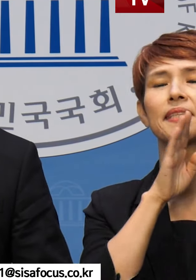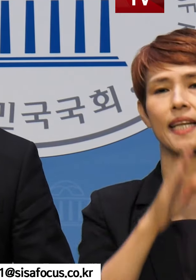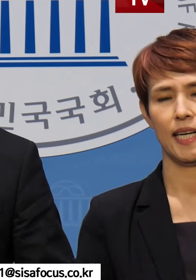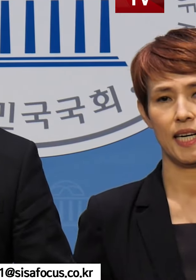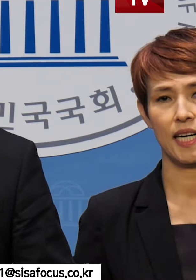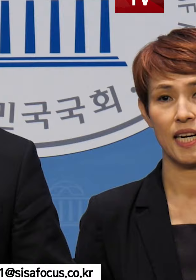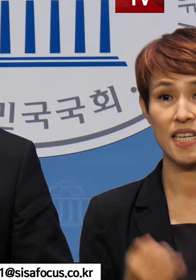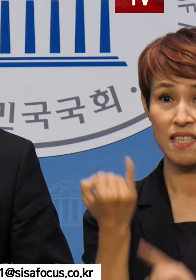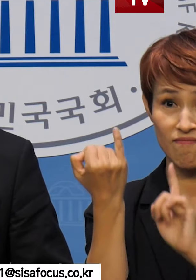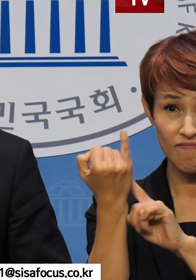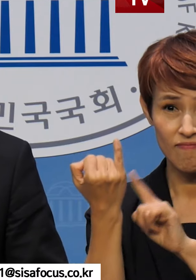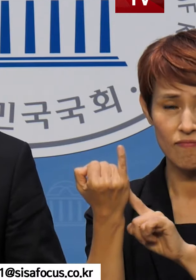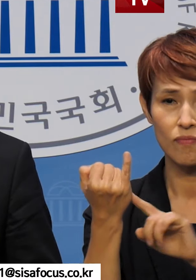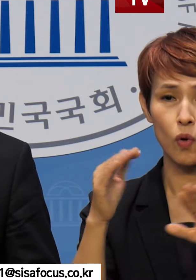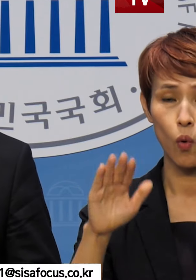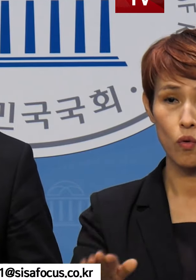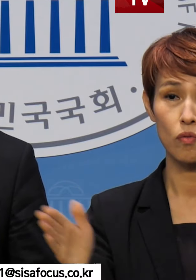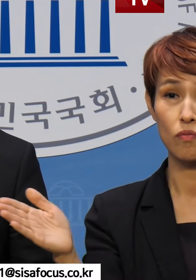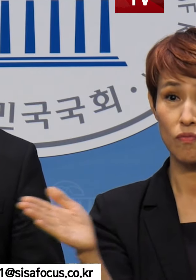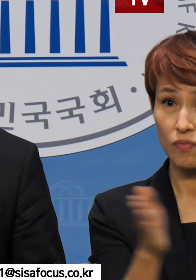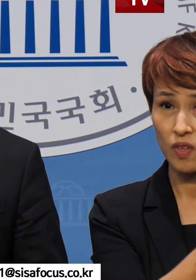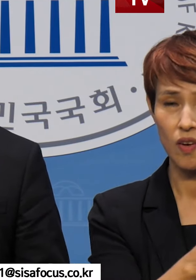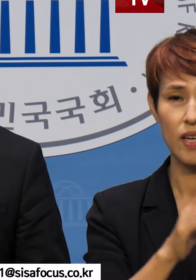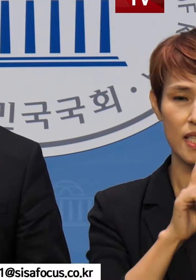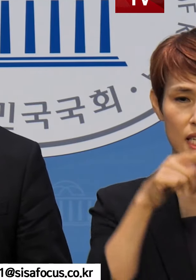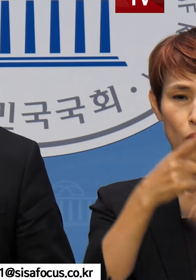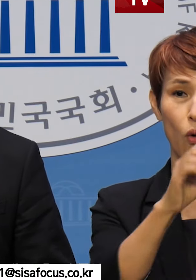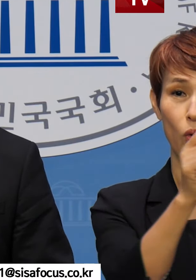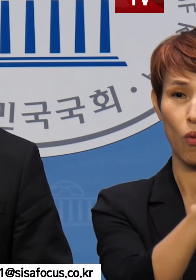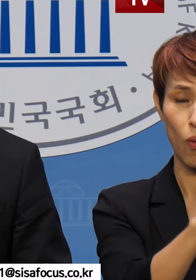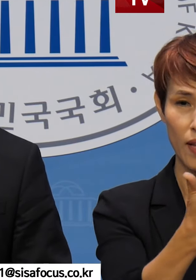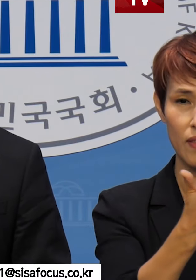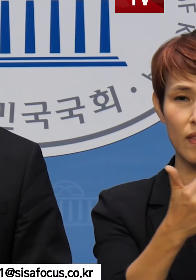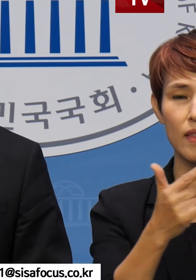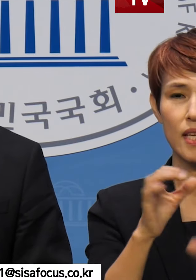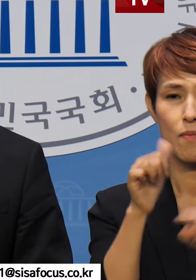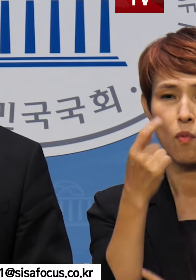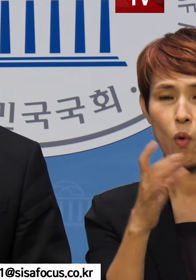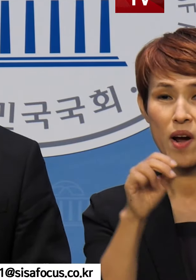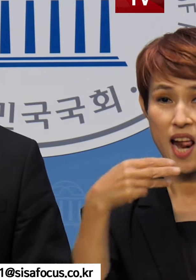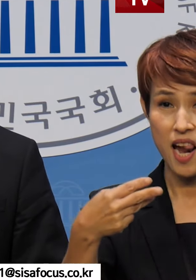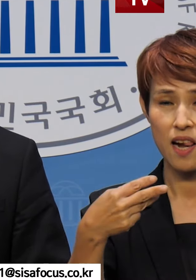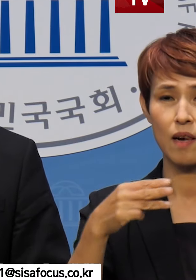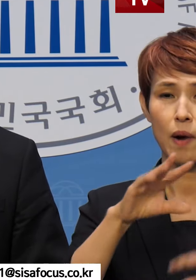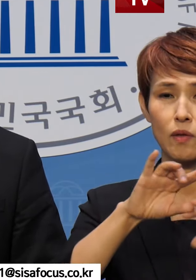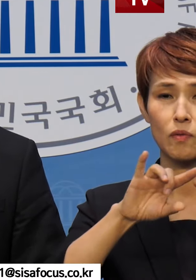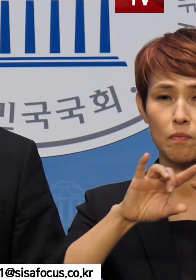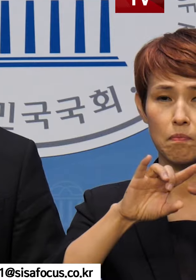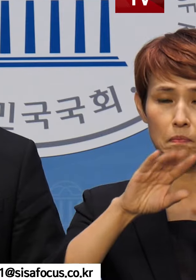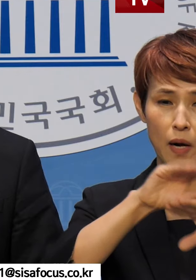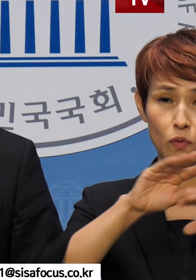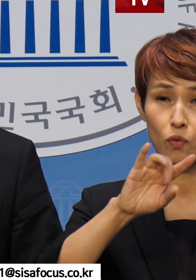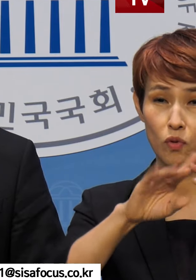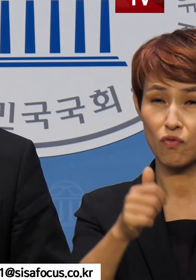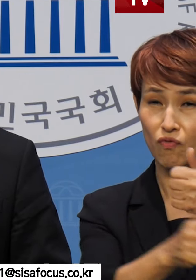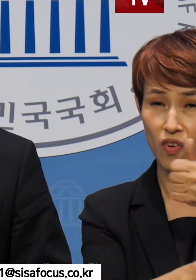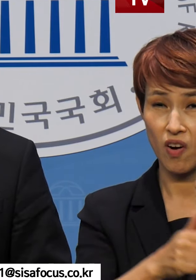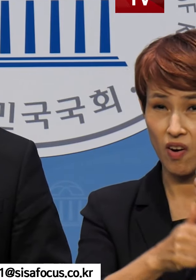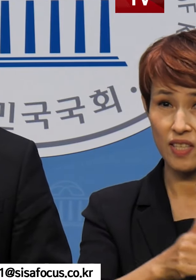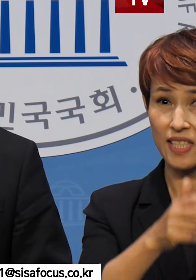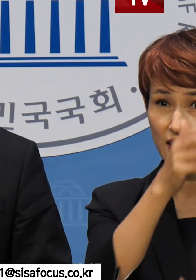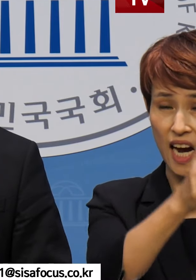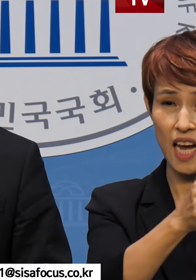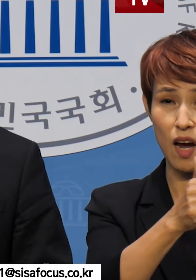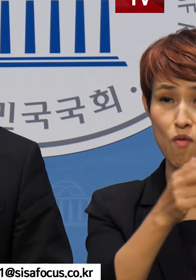이진숙 후보자는 오늘 지명 이후 이동관, 김웅일 전임 방통위원장들이 어떤 불법에도 가담하지